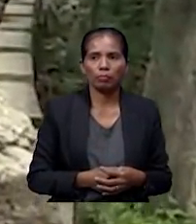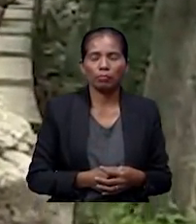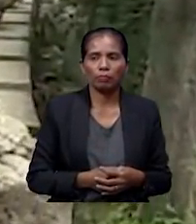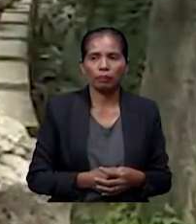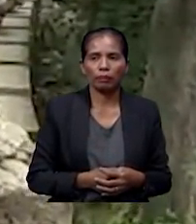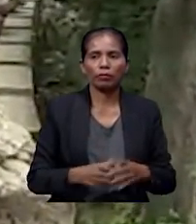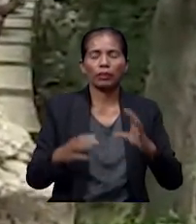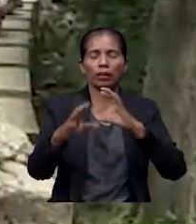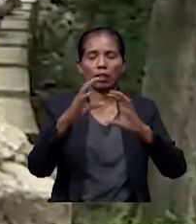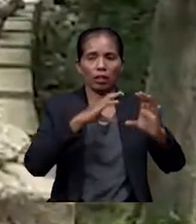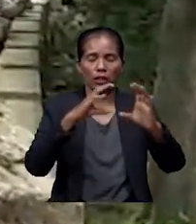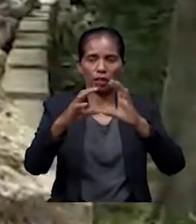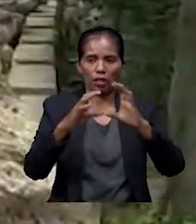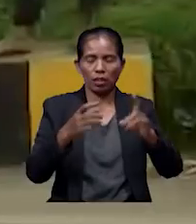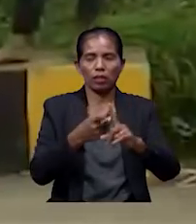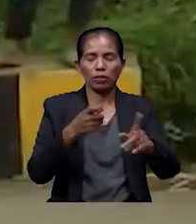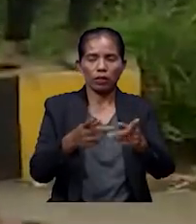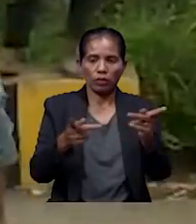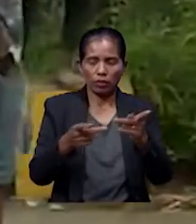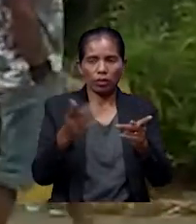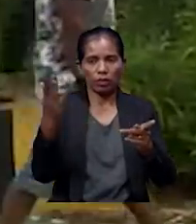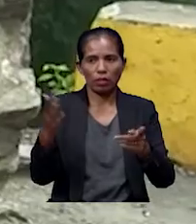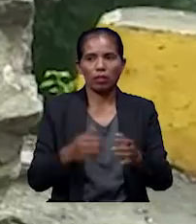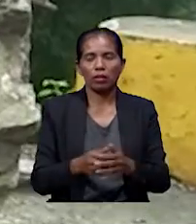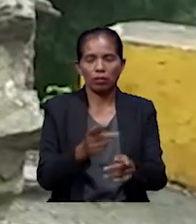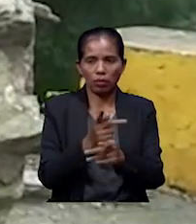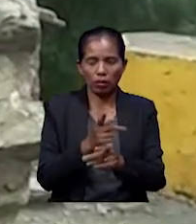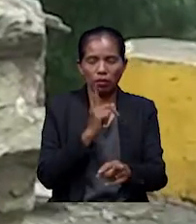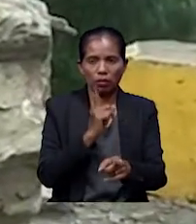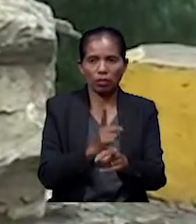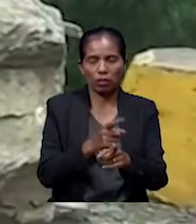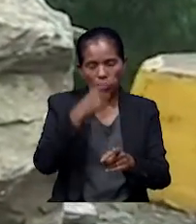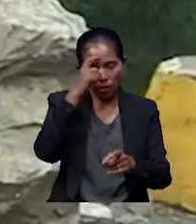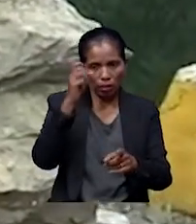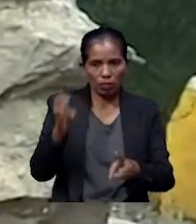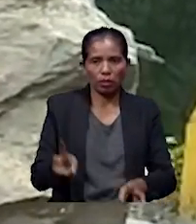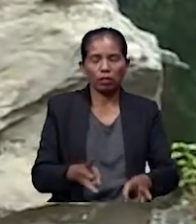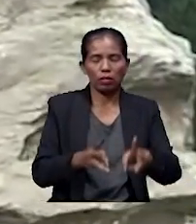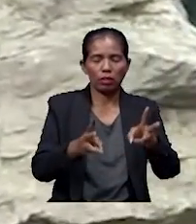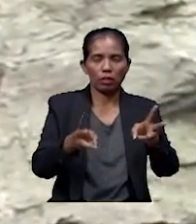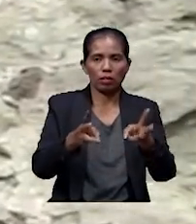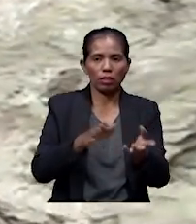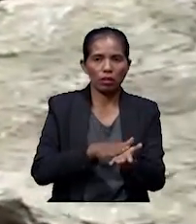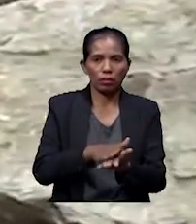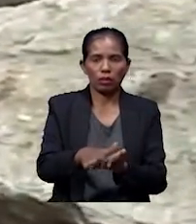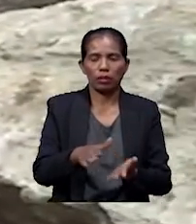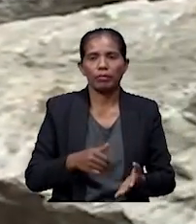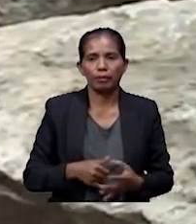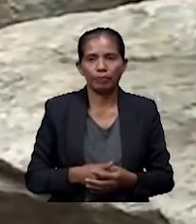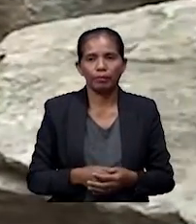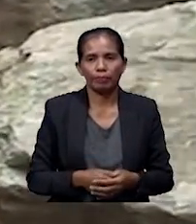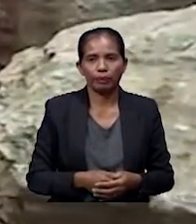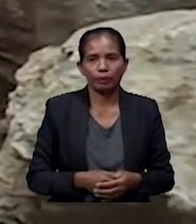Kareta sira de be halau movimento lihusi fatin refere. Ho cuidado Tebes, tamba estrada Namdoras, Napoleão Xavier, GMN.